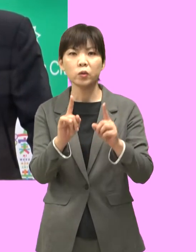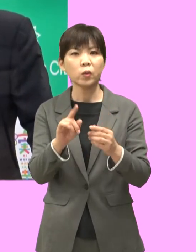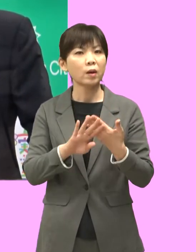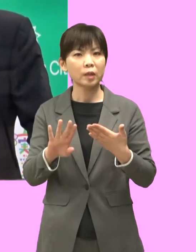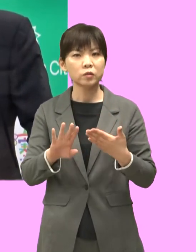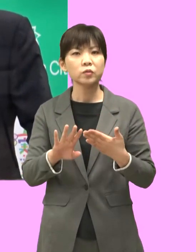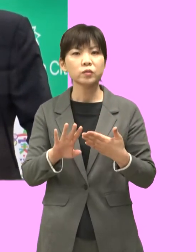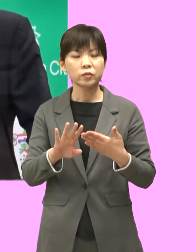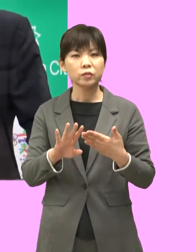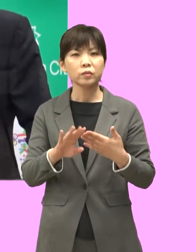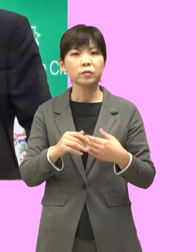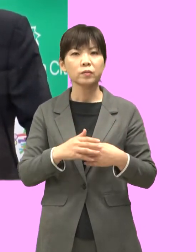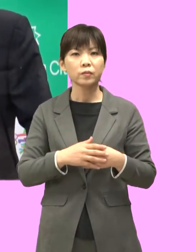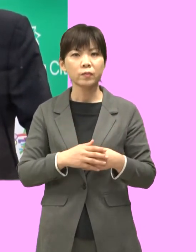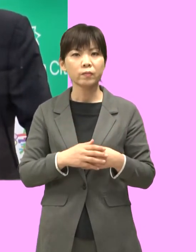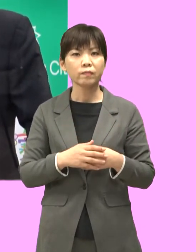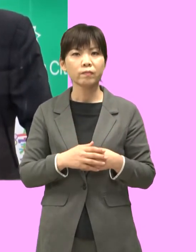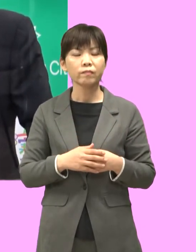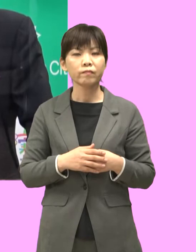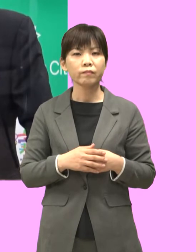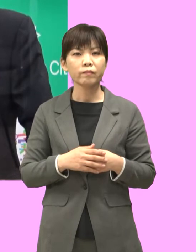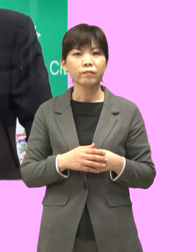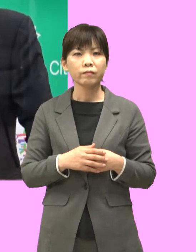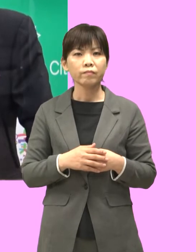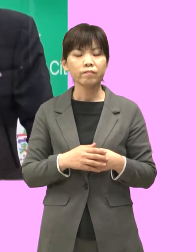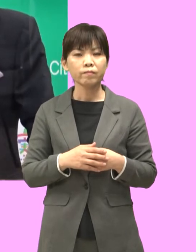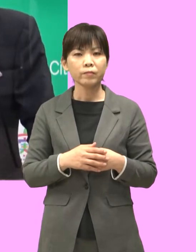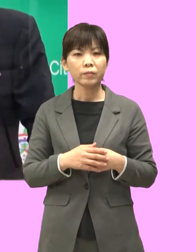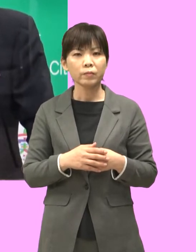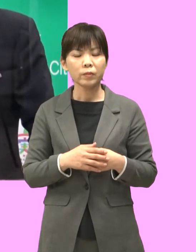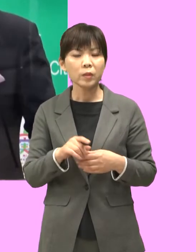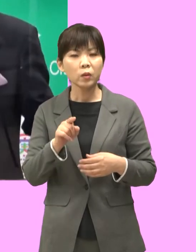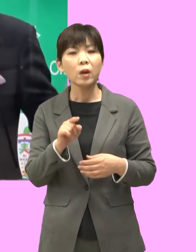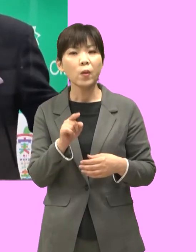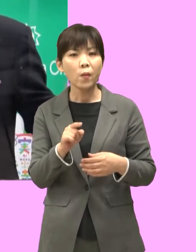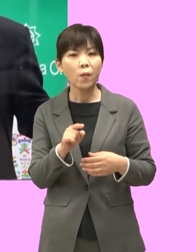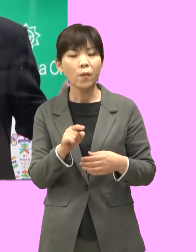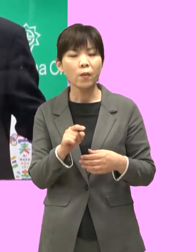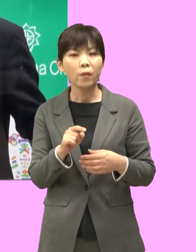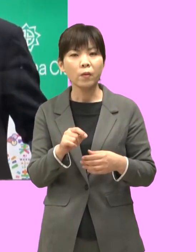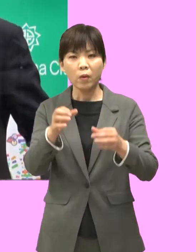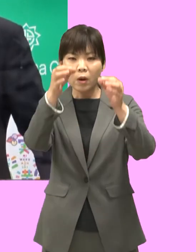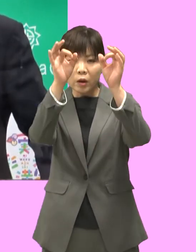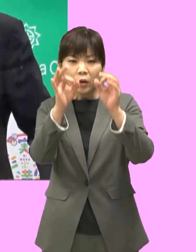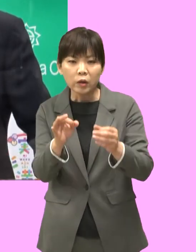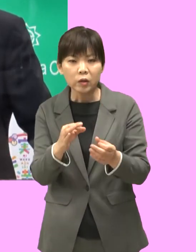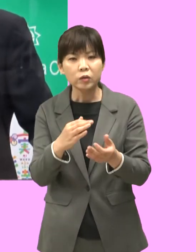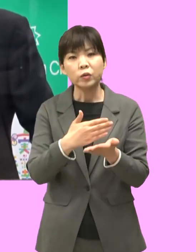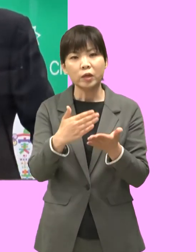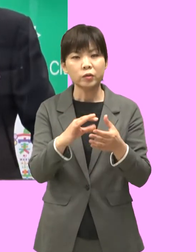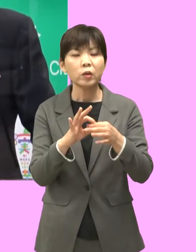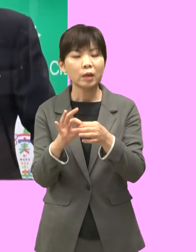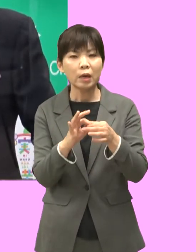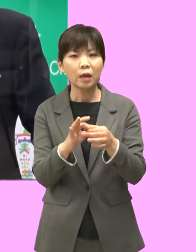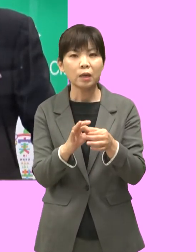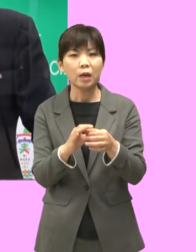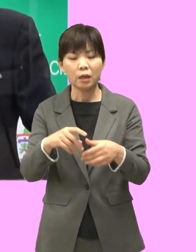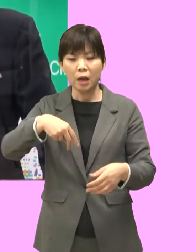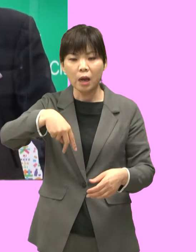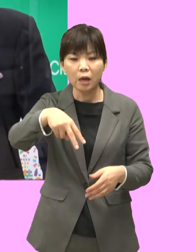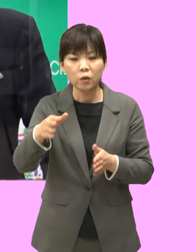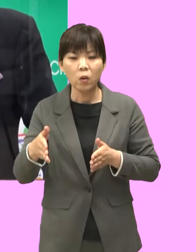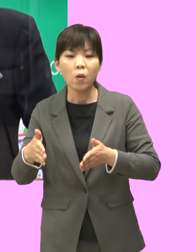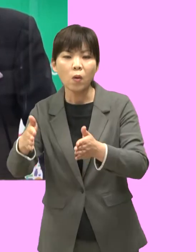い、でこういったものを除雪の関係で歩道の除雪とかもっと明確にできないか